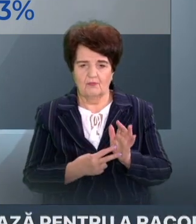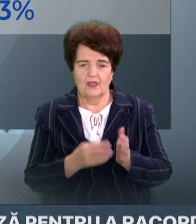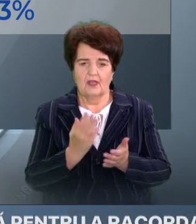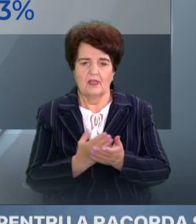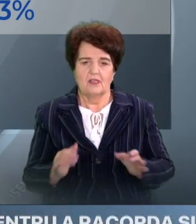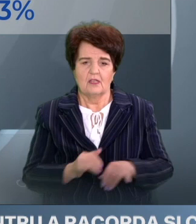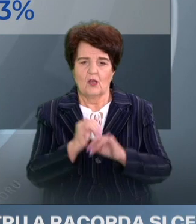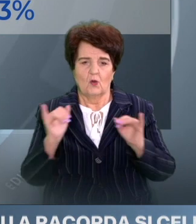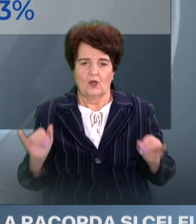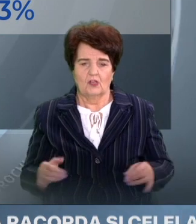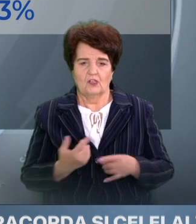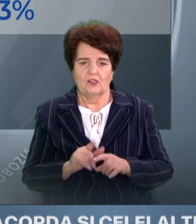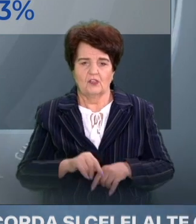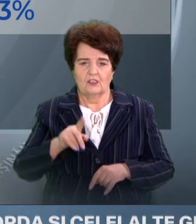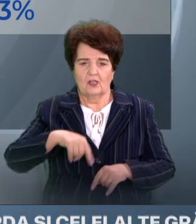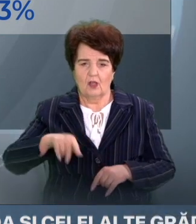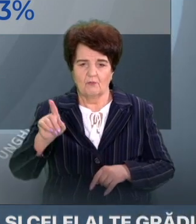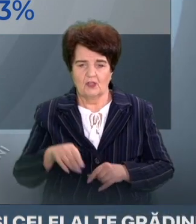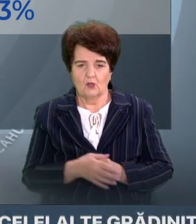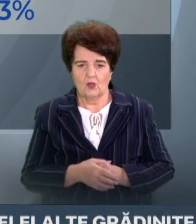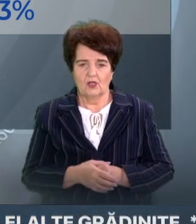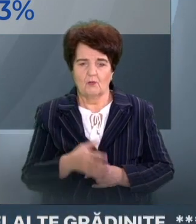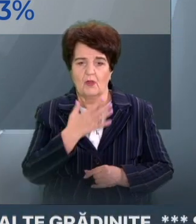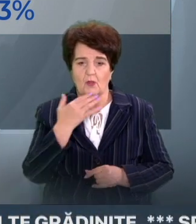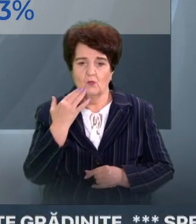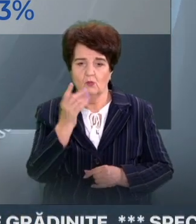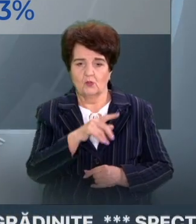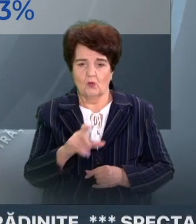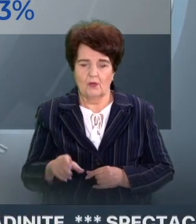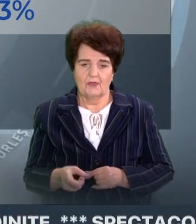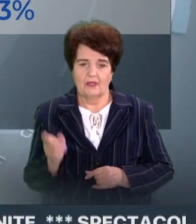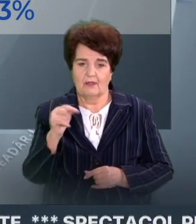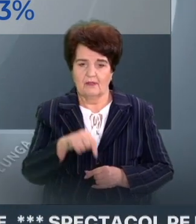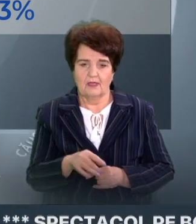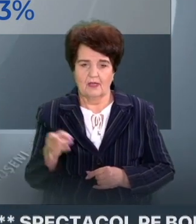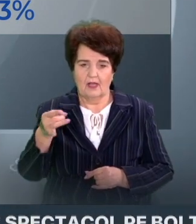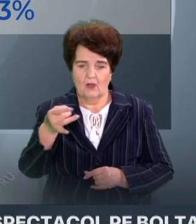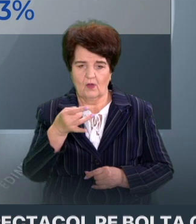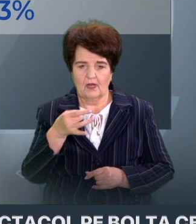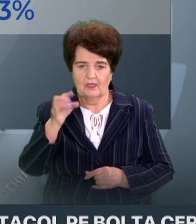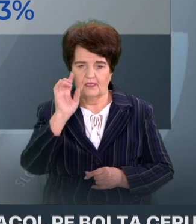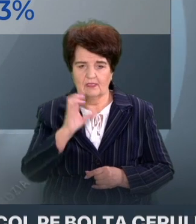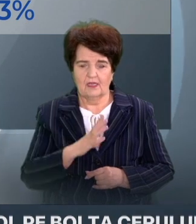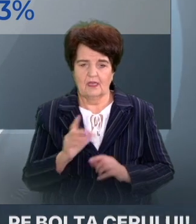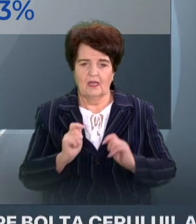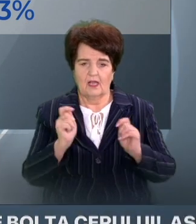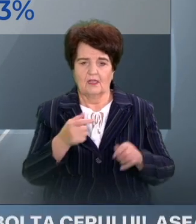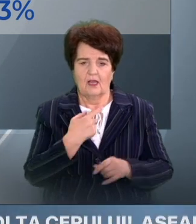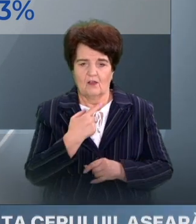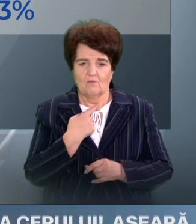creștere la acest capitol. Asta înseamnă că mai mulți oameni din raioanele țării și-au dat votul